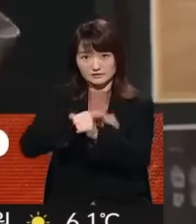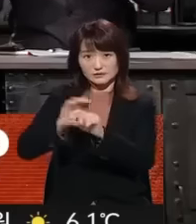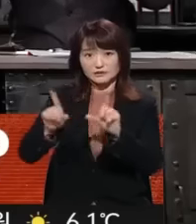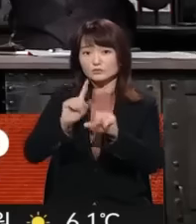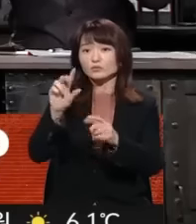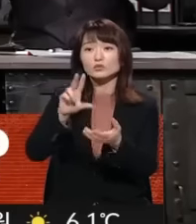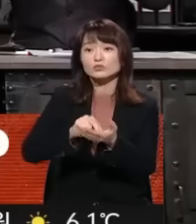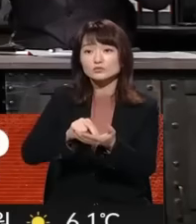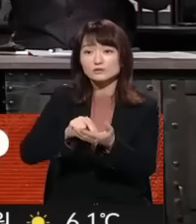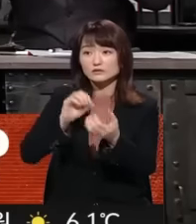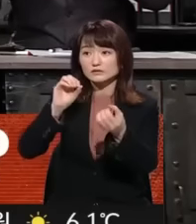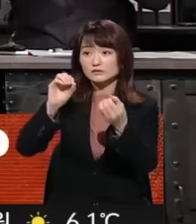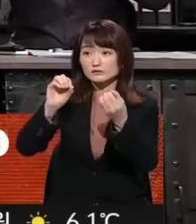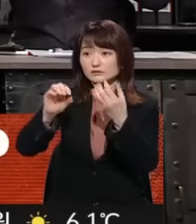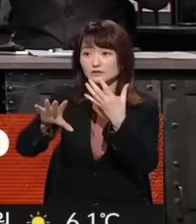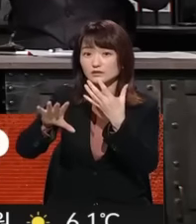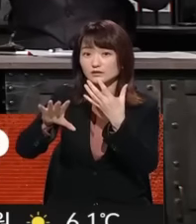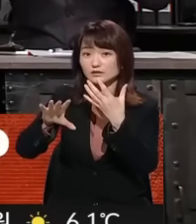동그라미